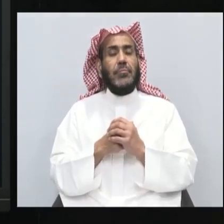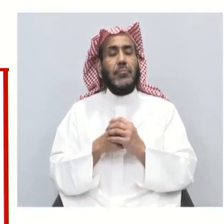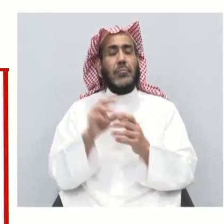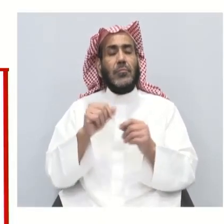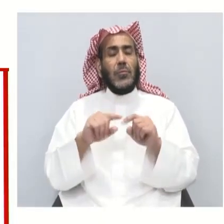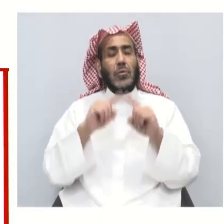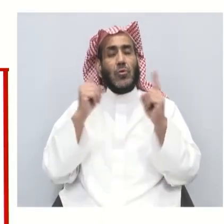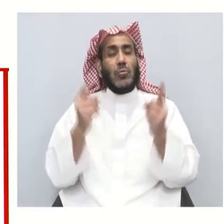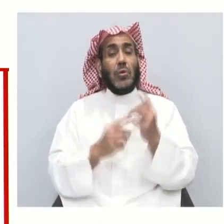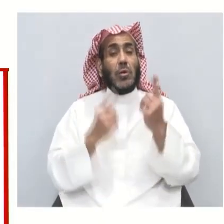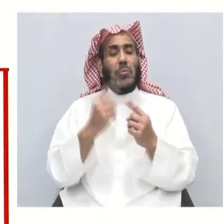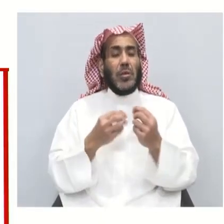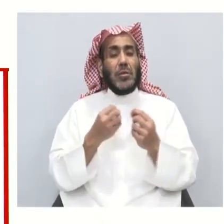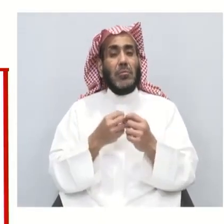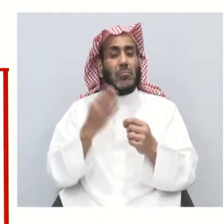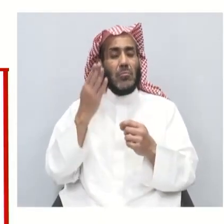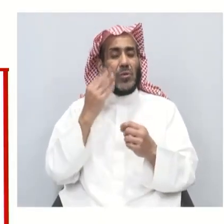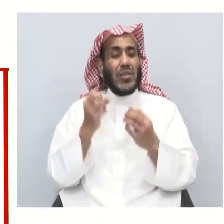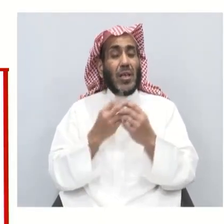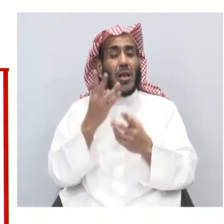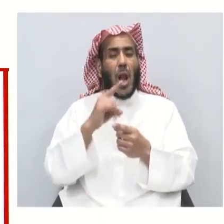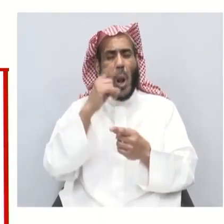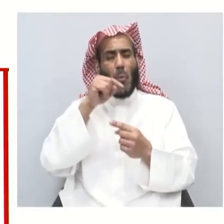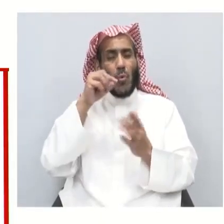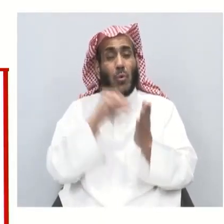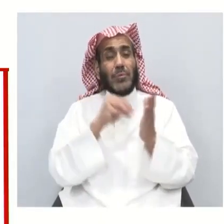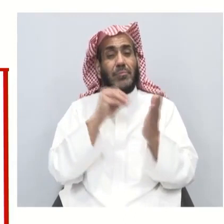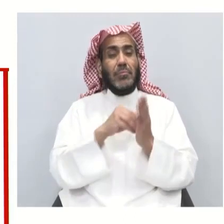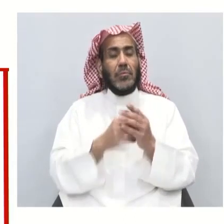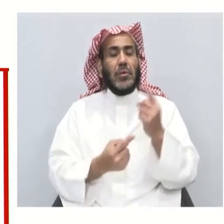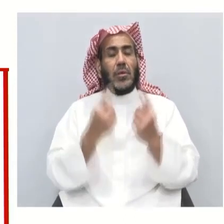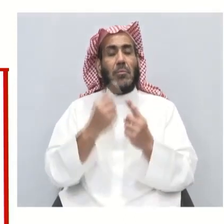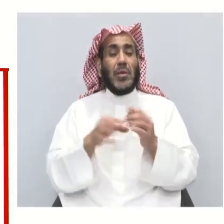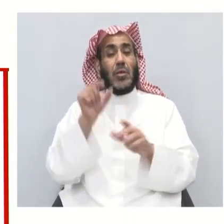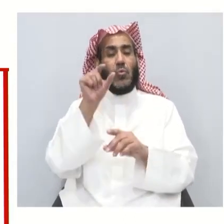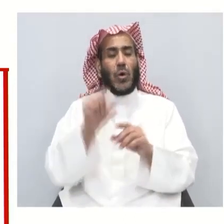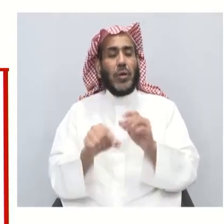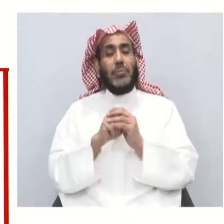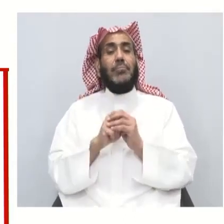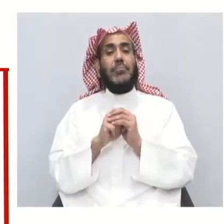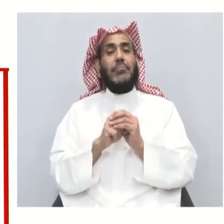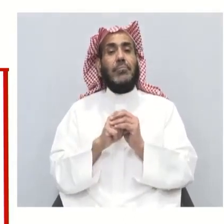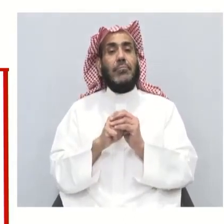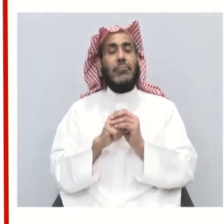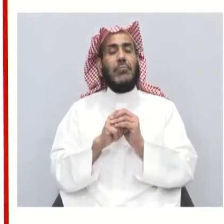نعم جميع النباتات الزهرية لابد أن تكون نباتات وعائية.